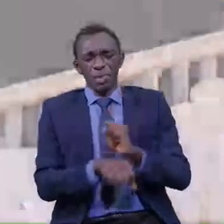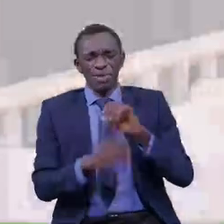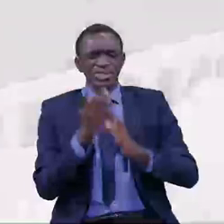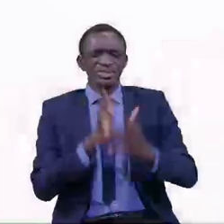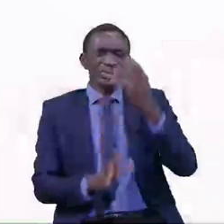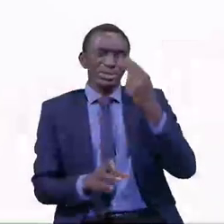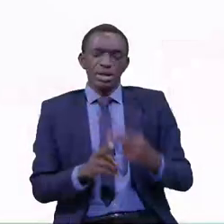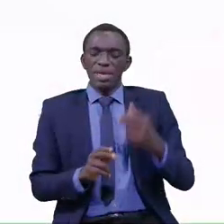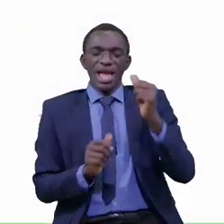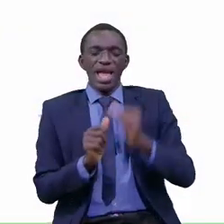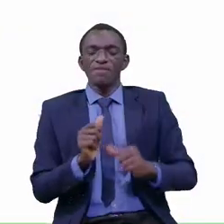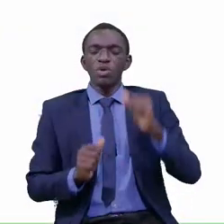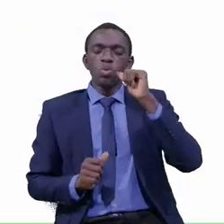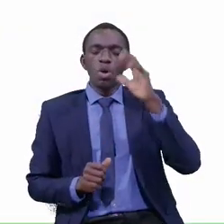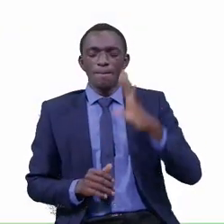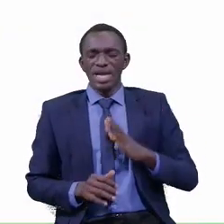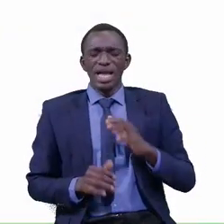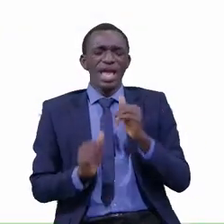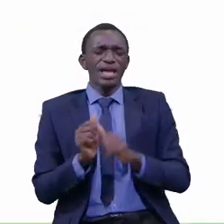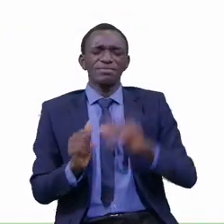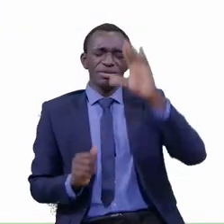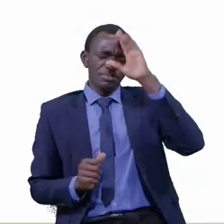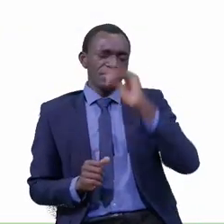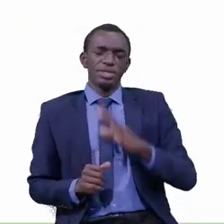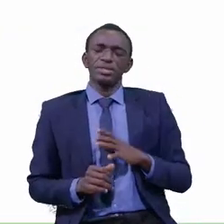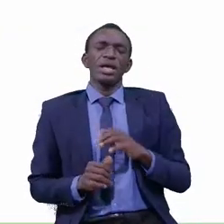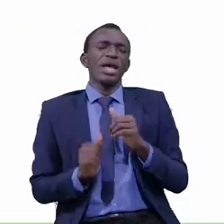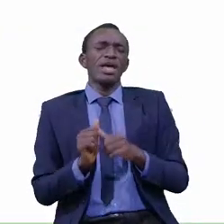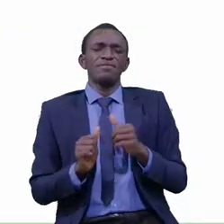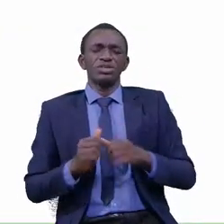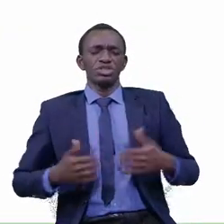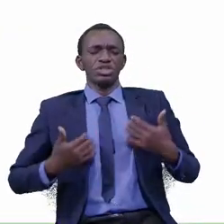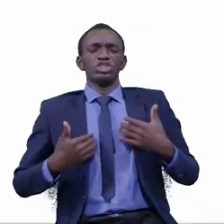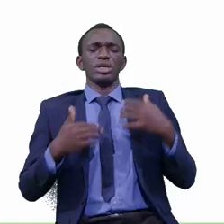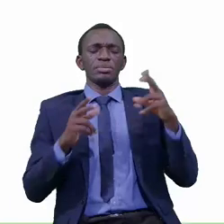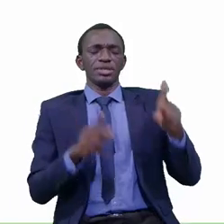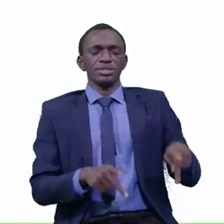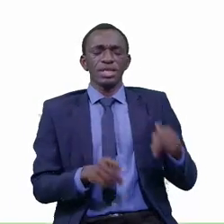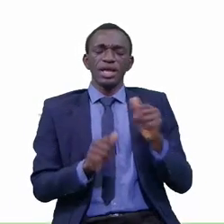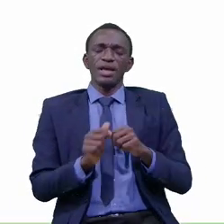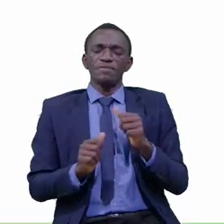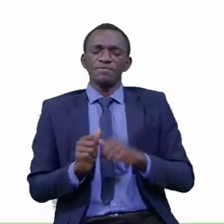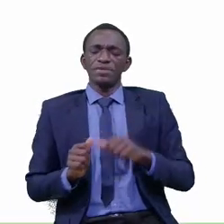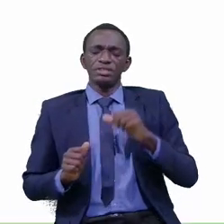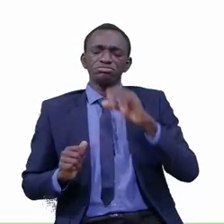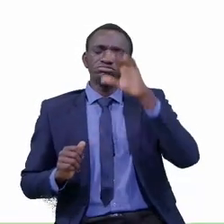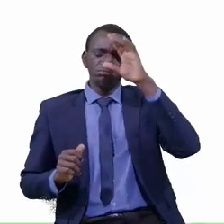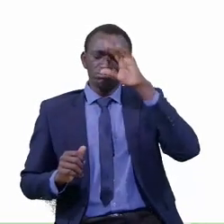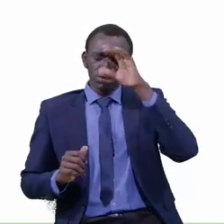Toute femme, tout homme, tout jeune, toute personne